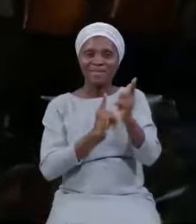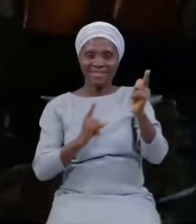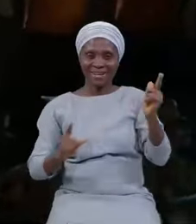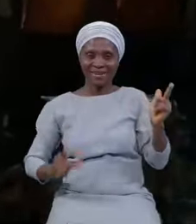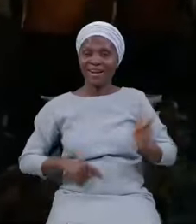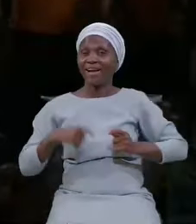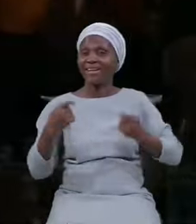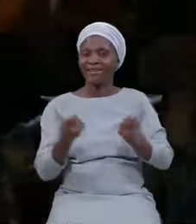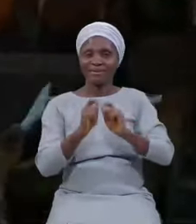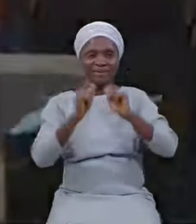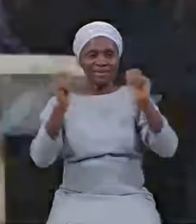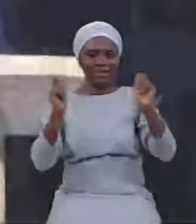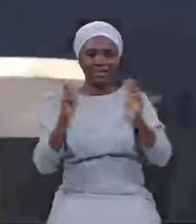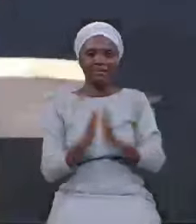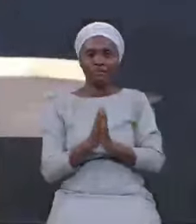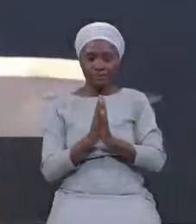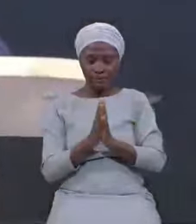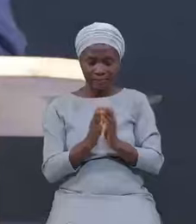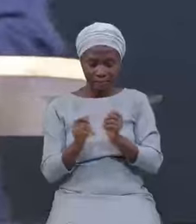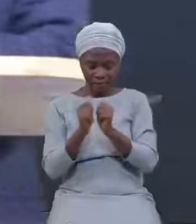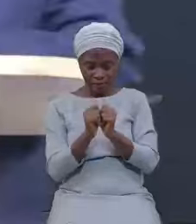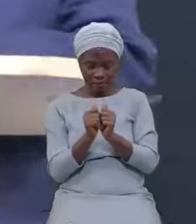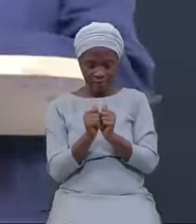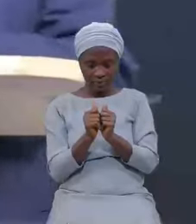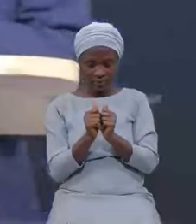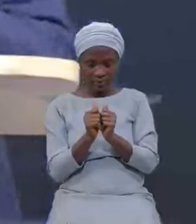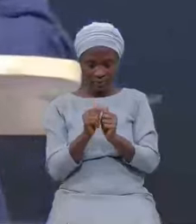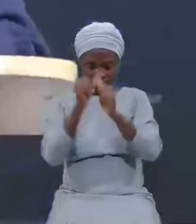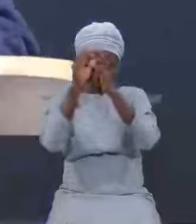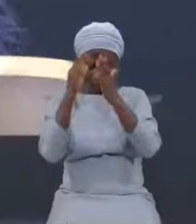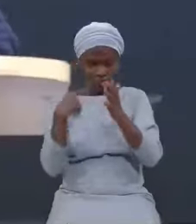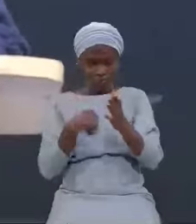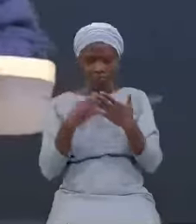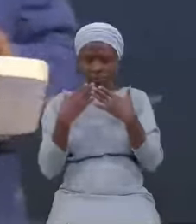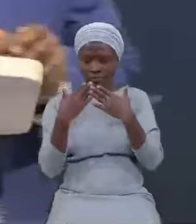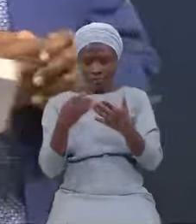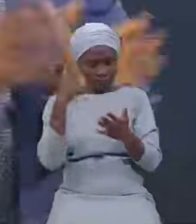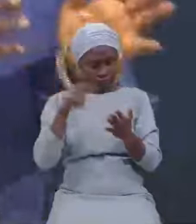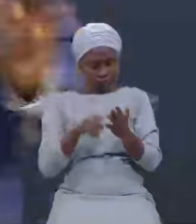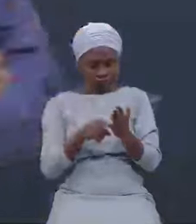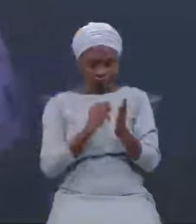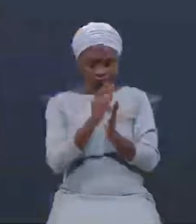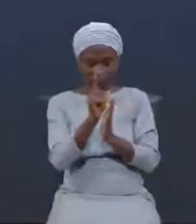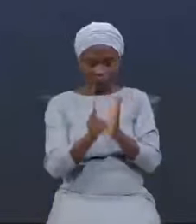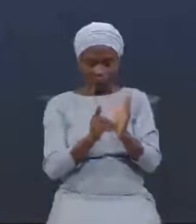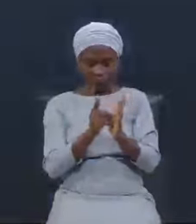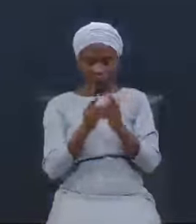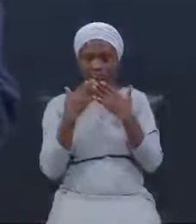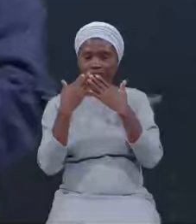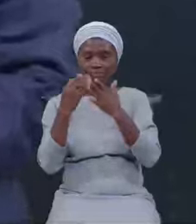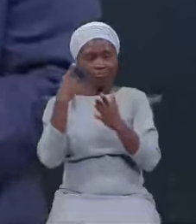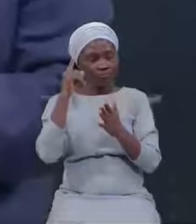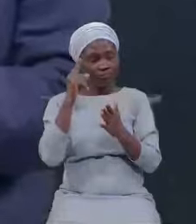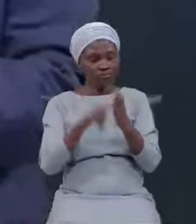Prions ensemble. Père, nous te remercions pour cette heure. Merci pour ce que tu as planifié